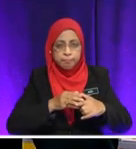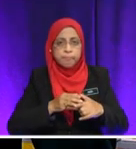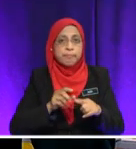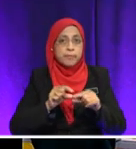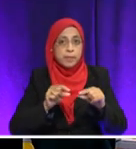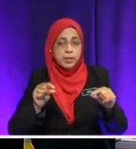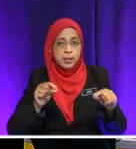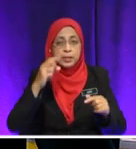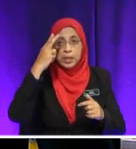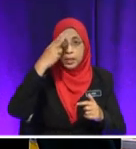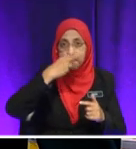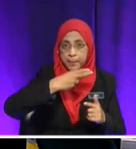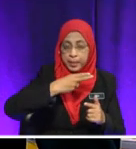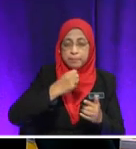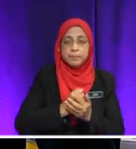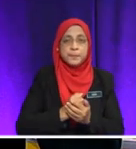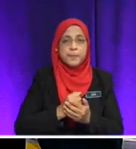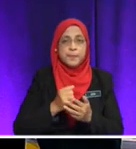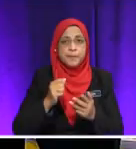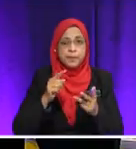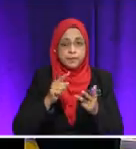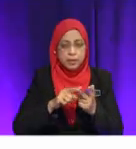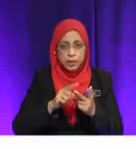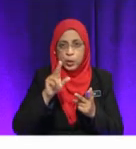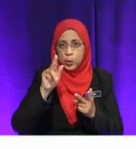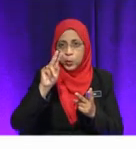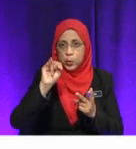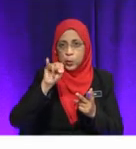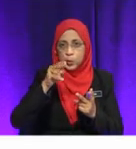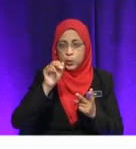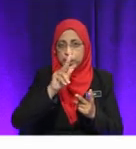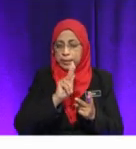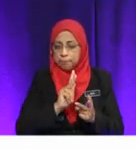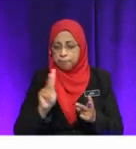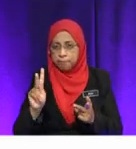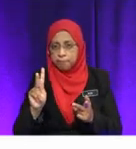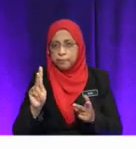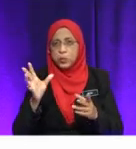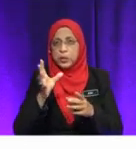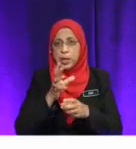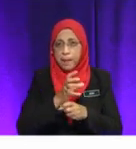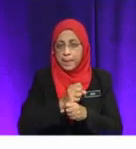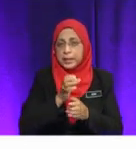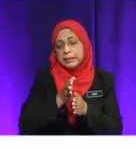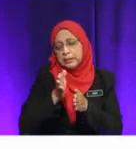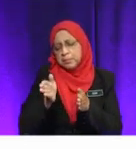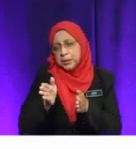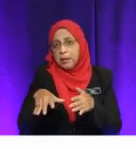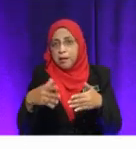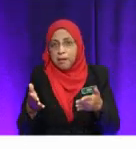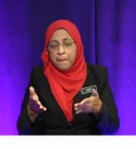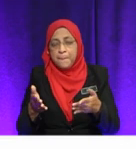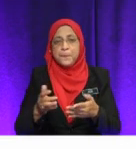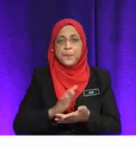hadapan Oke kemudian unjurkan garisan ke sebelah kanan untuk kita dapatkan pandangan Sisi maka